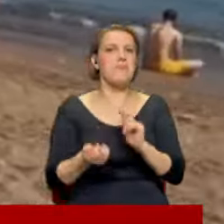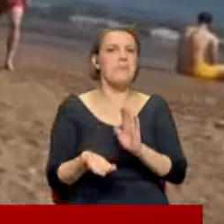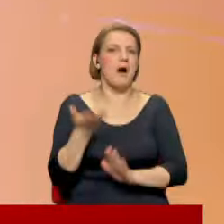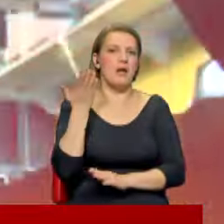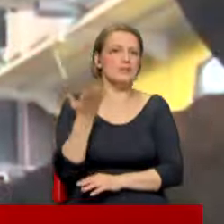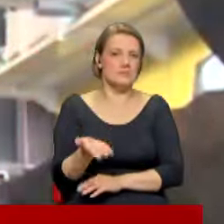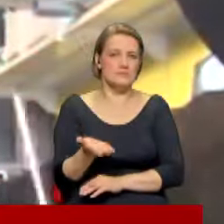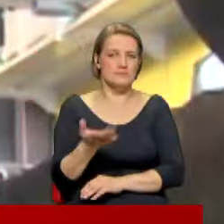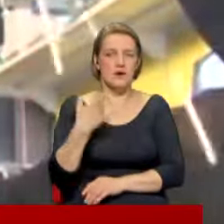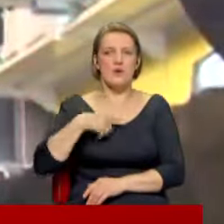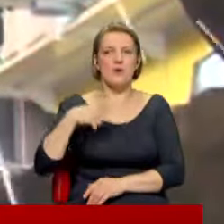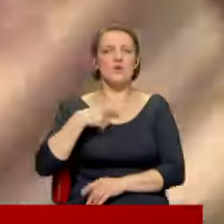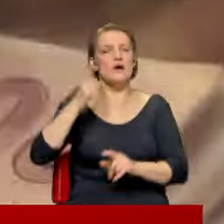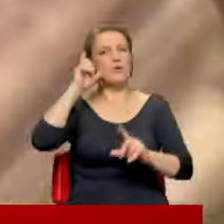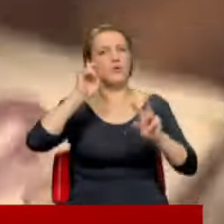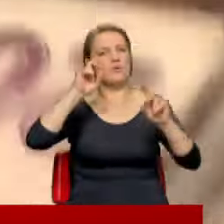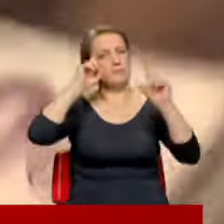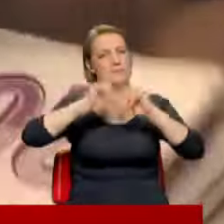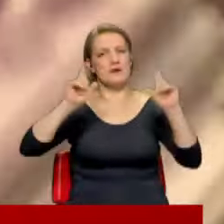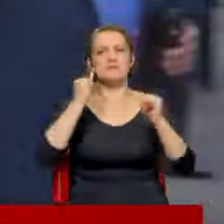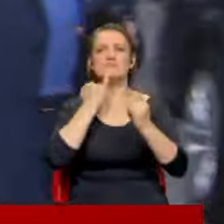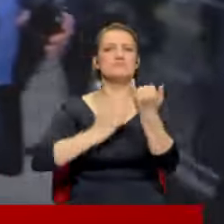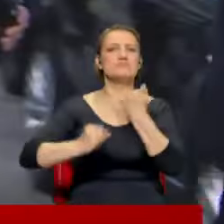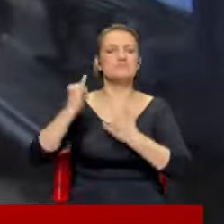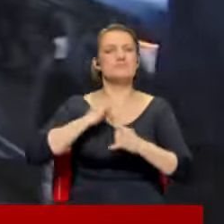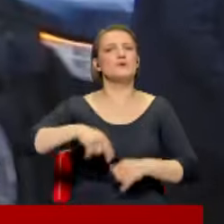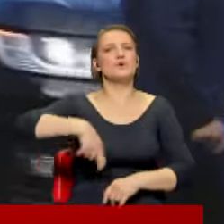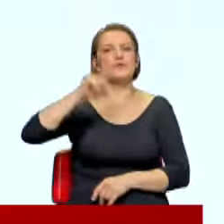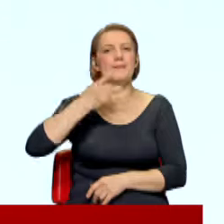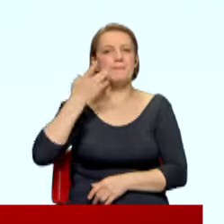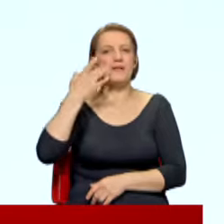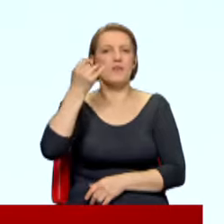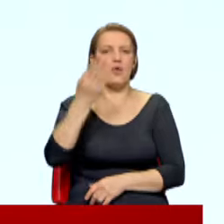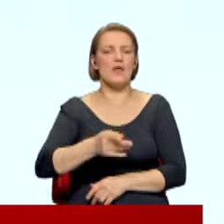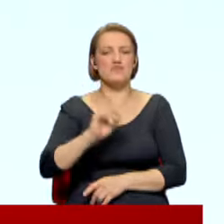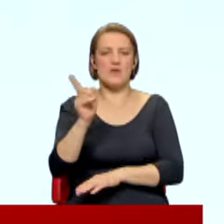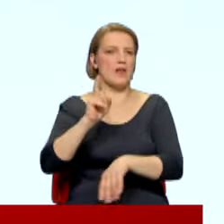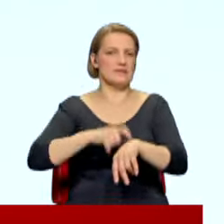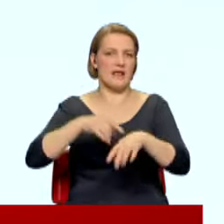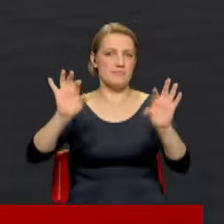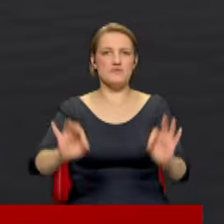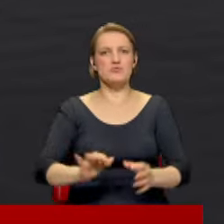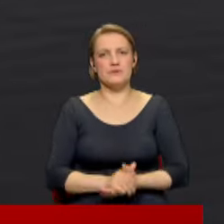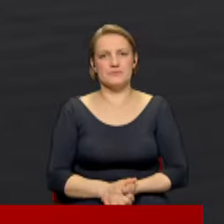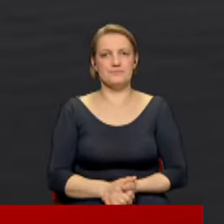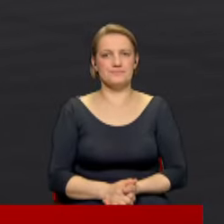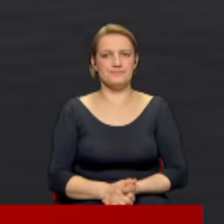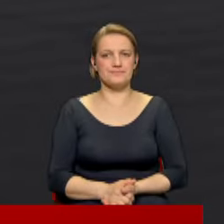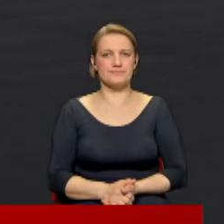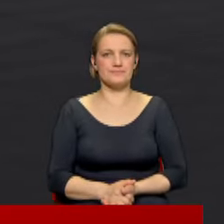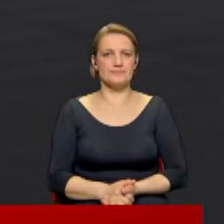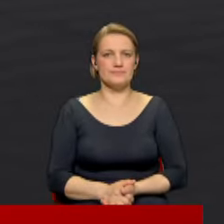söz konusu. Özel konu başlıkları ve konuklarıyla gündem belirleyen haber bülteni Çalar Saat başlıyor.